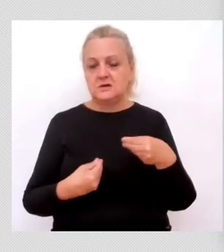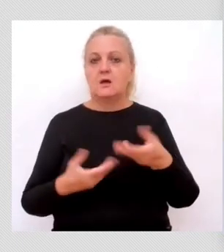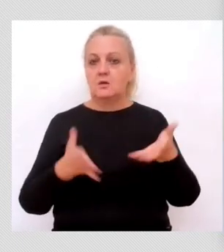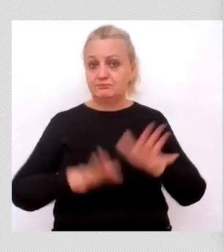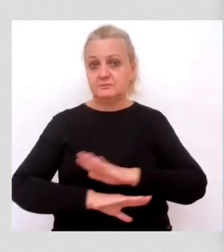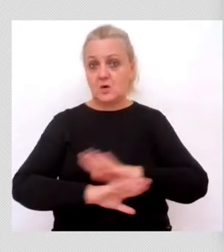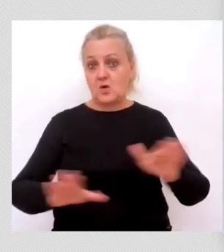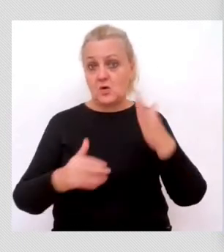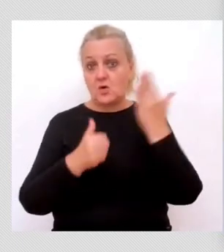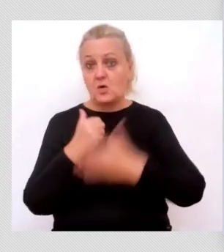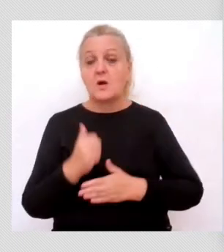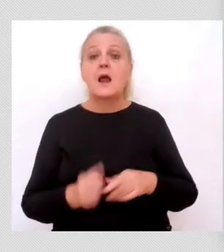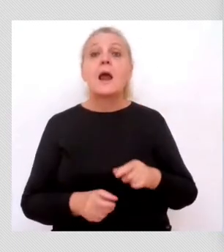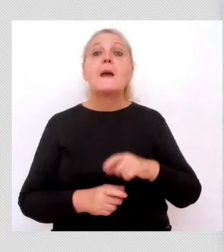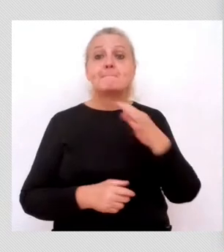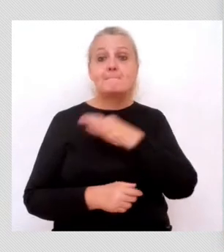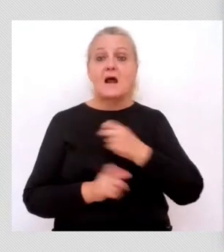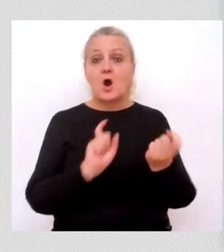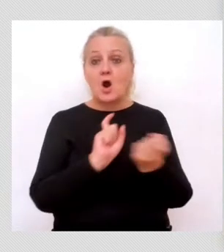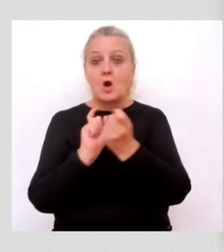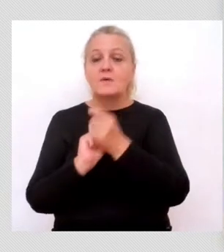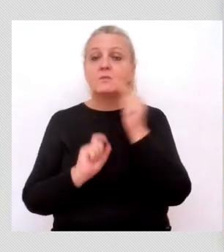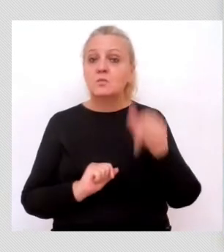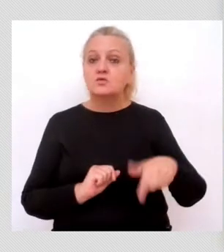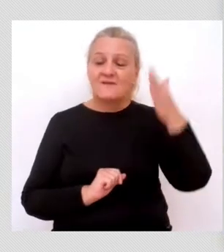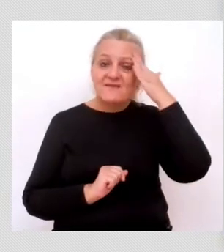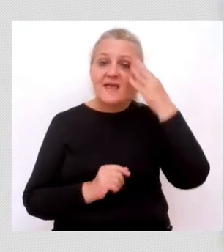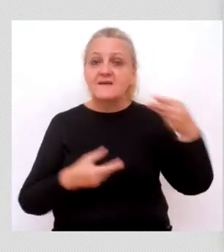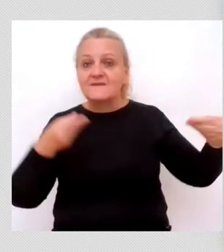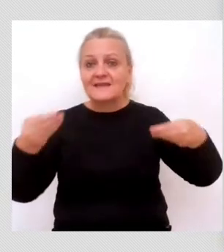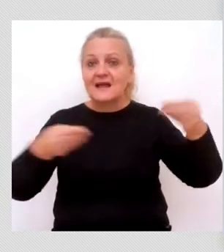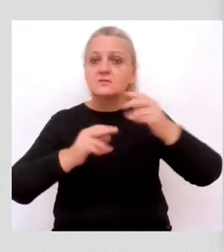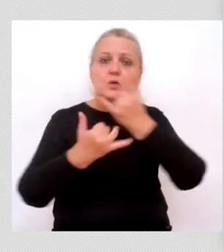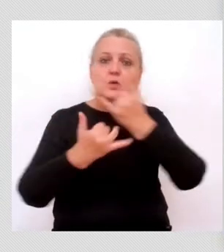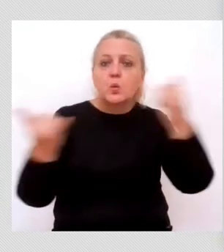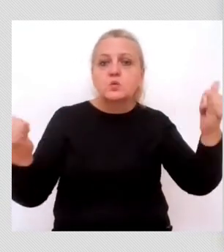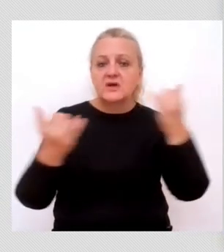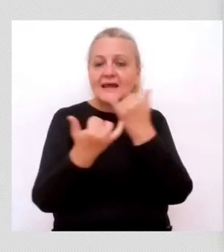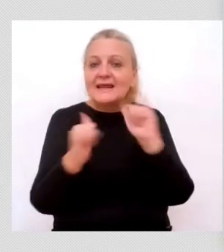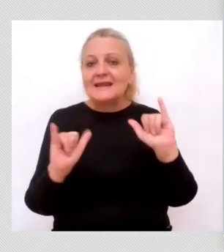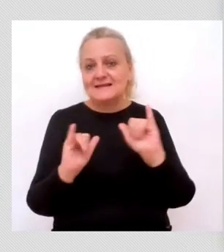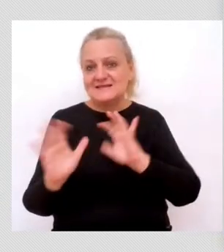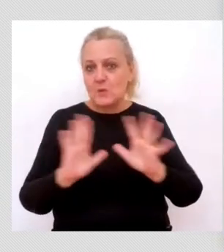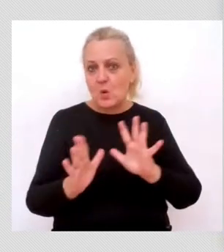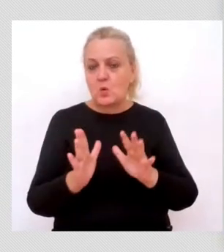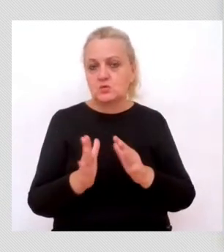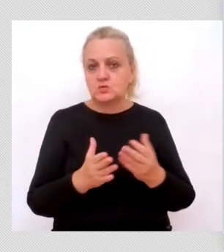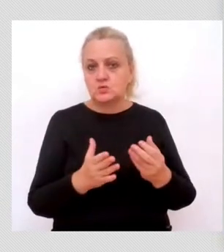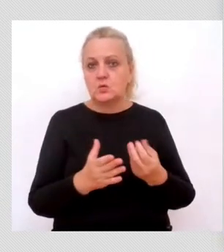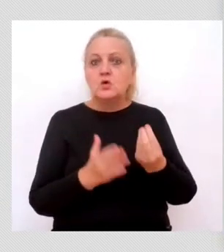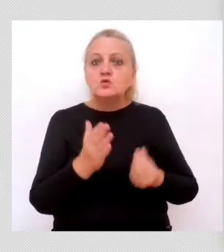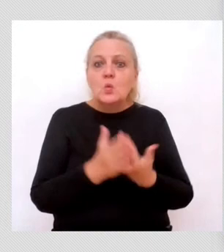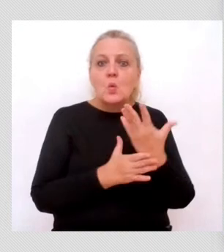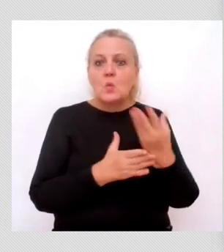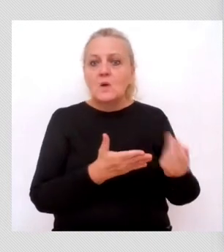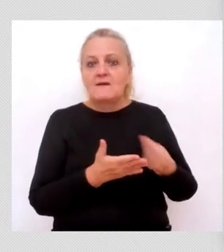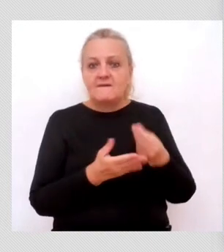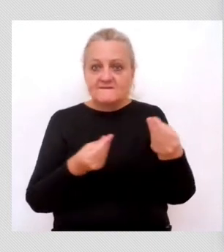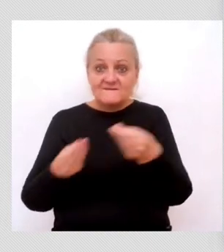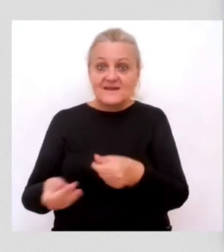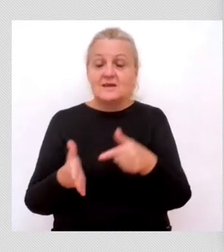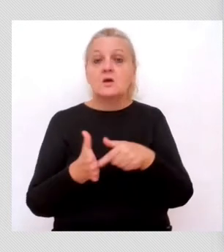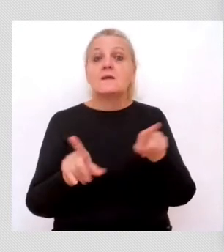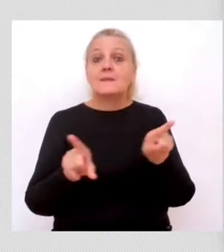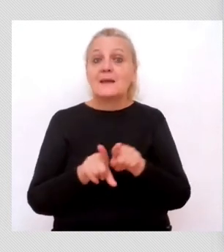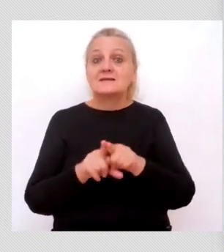trzeba z partiami opozycyjnymi rozmawiać o zdywersyfikowaniu źródeł finansowania, o pozyskiwaniu źródeł finansowania właśnie tak jak